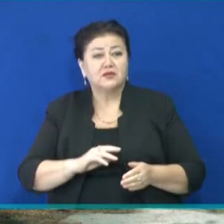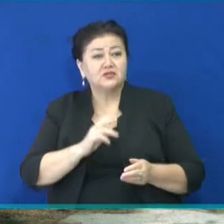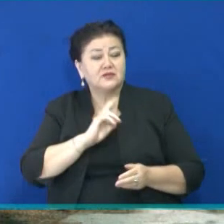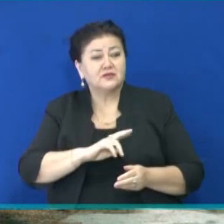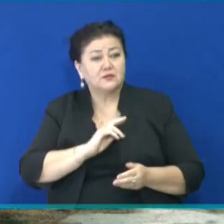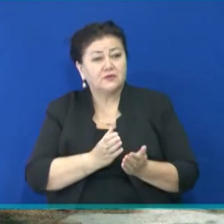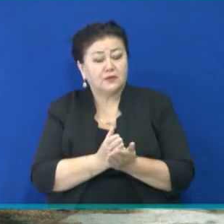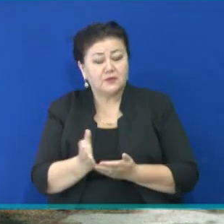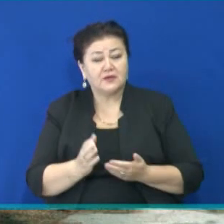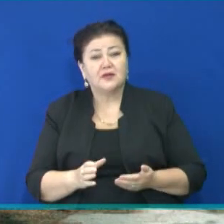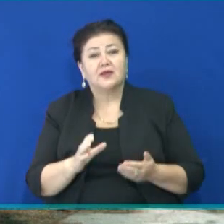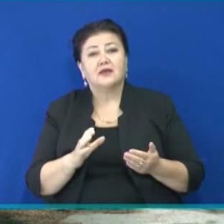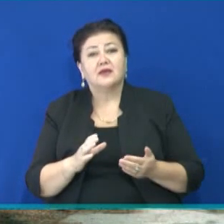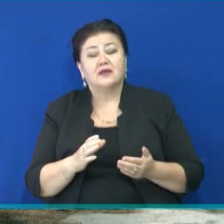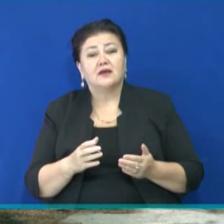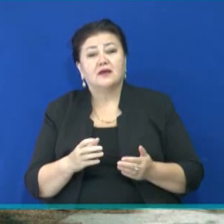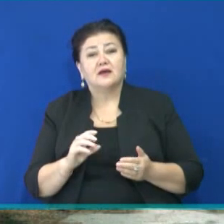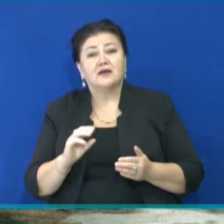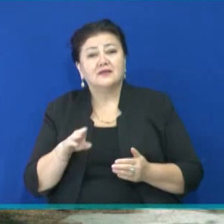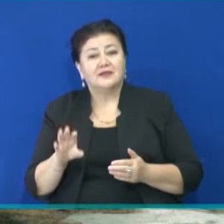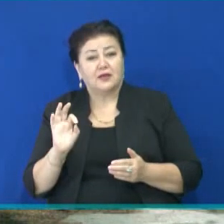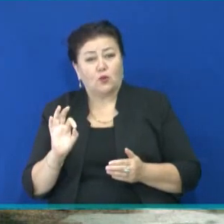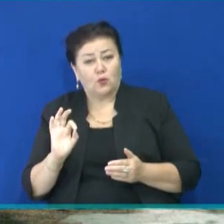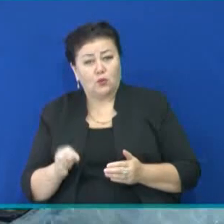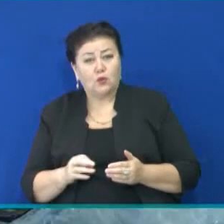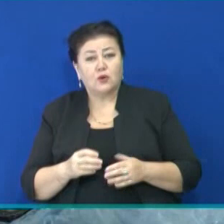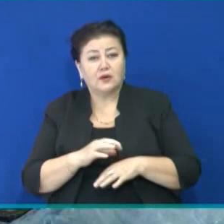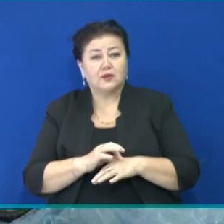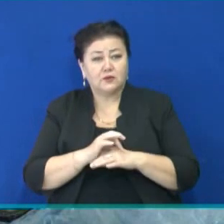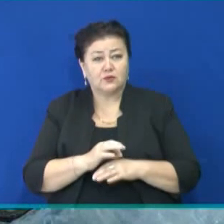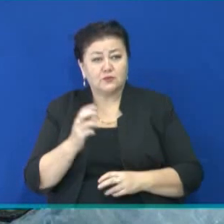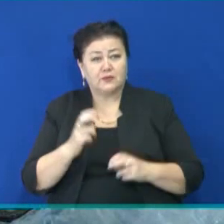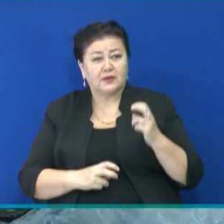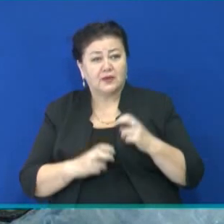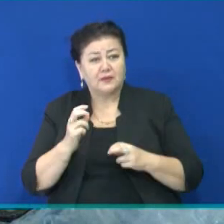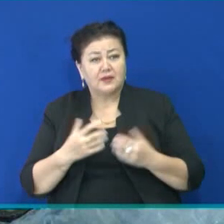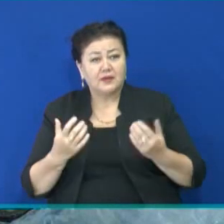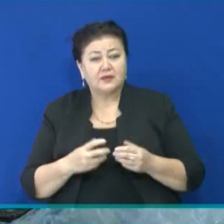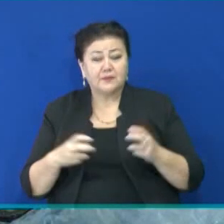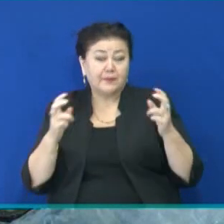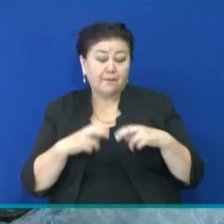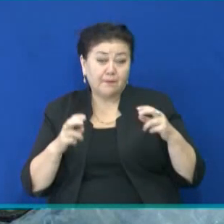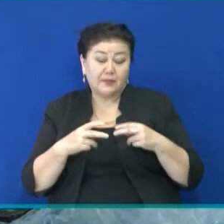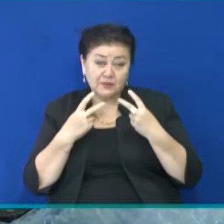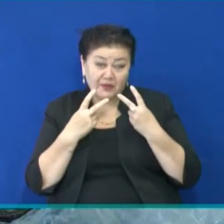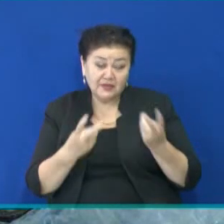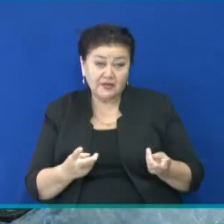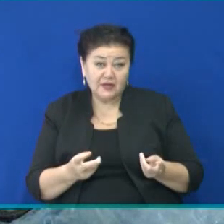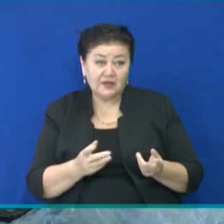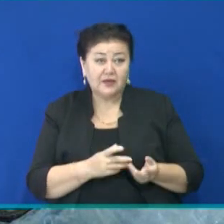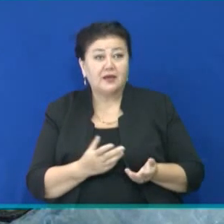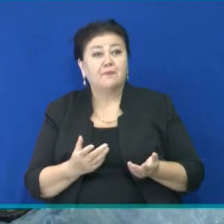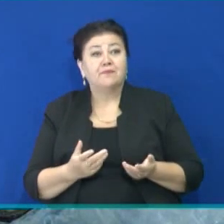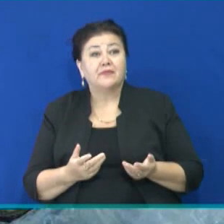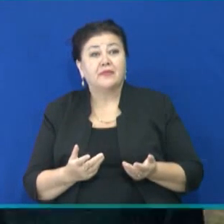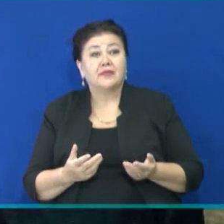Инвесторлар Семей Танери жауапкершілігі шектеулі серіктестігі былғары өнімдерін қайта өңдеу кәсіпорнын аралады. Шетел делегациясының